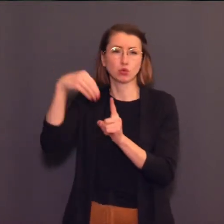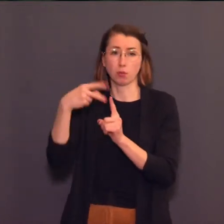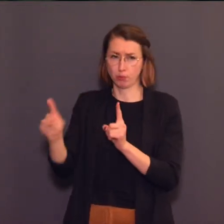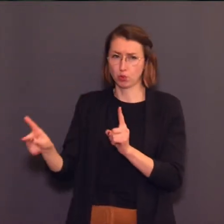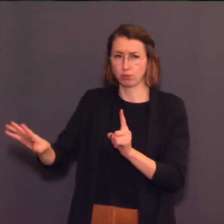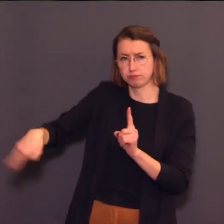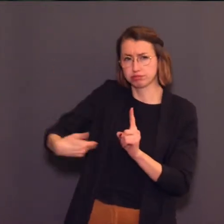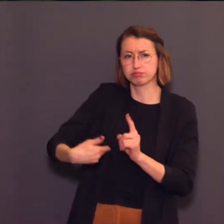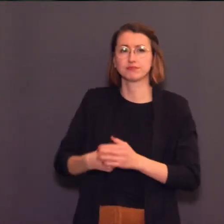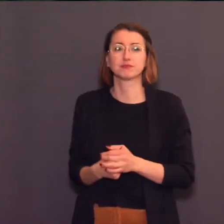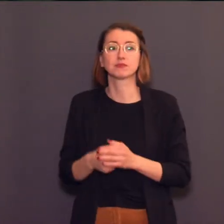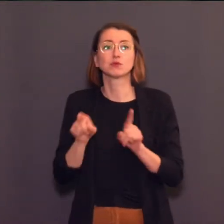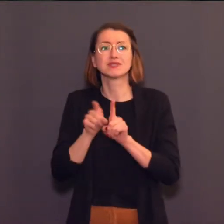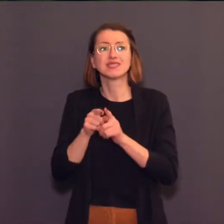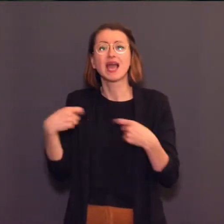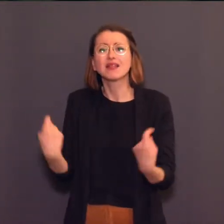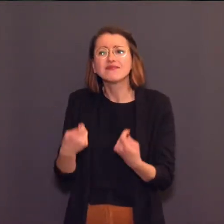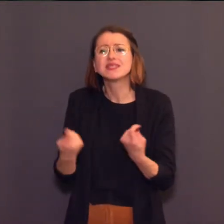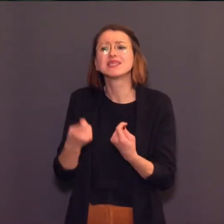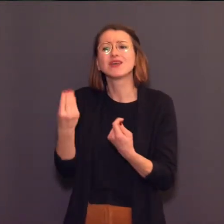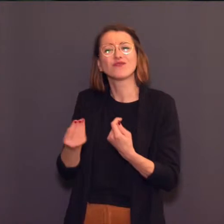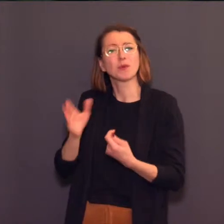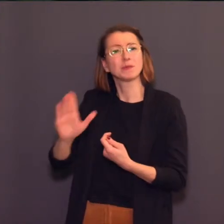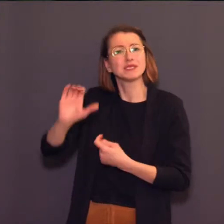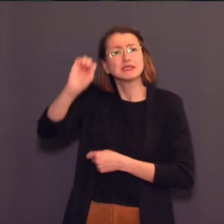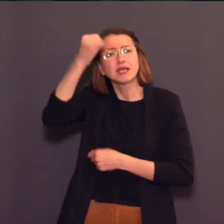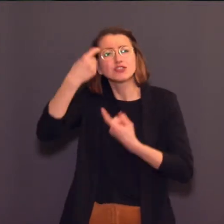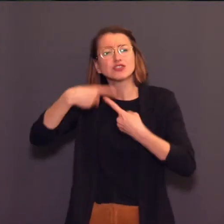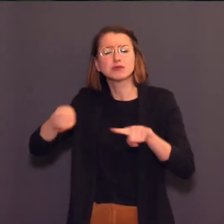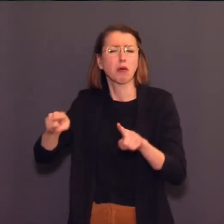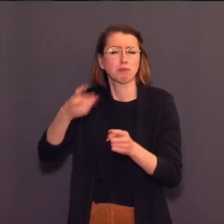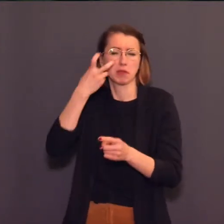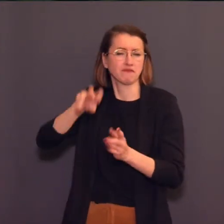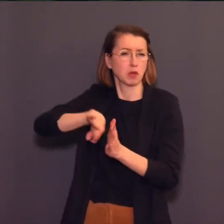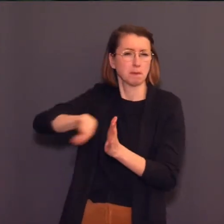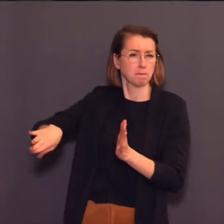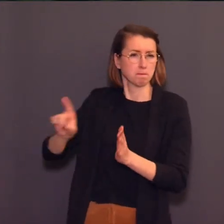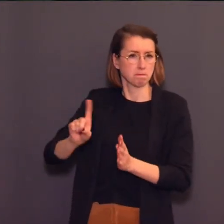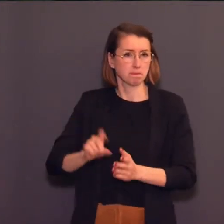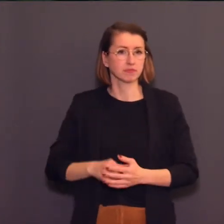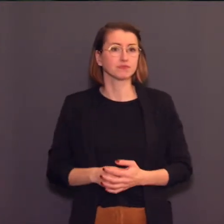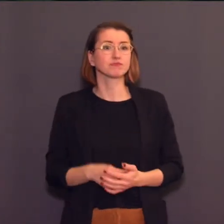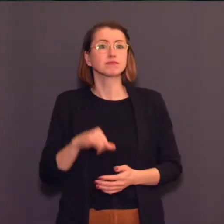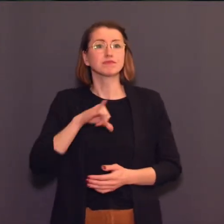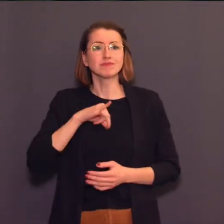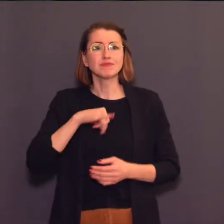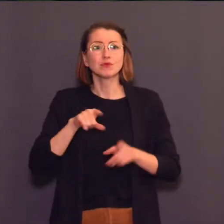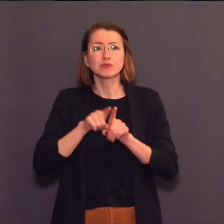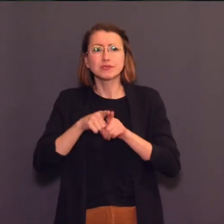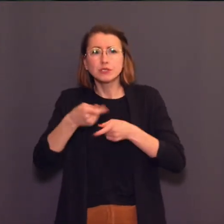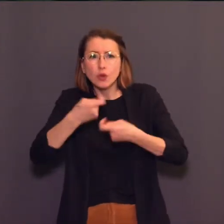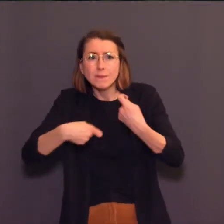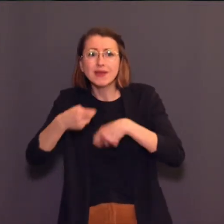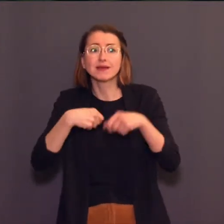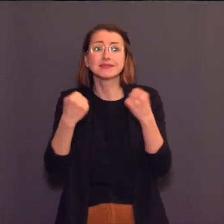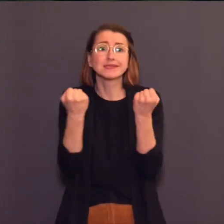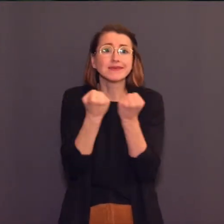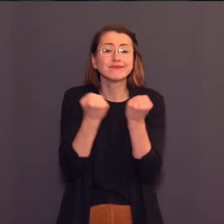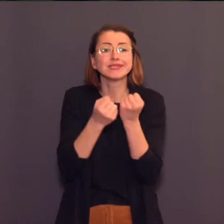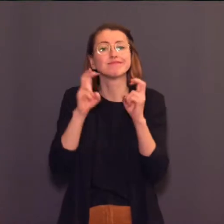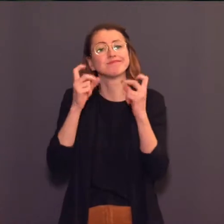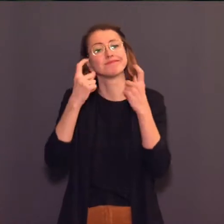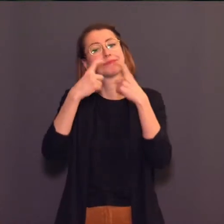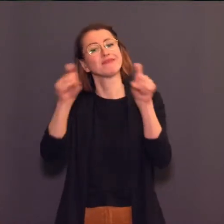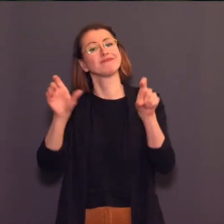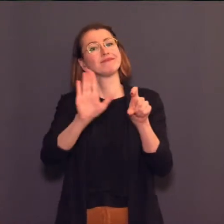Les commerces et services qui sont rassemblés sous le terme non essentiel dans le cadre de cette lutte contre la pandémie peuvent poursuivre leurs activités,